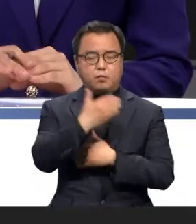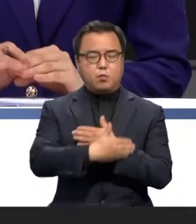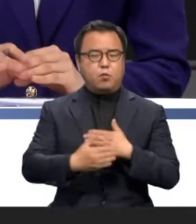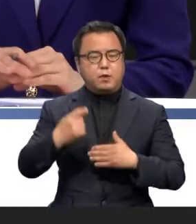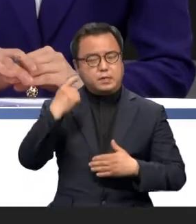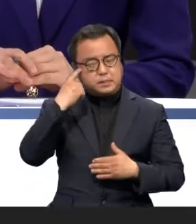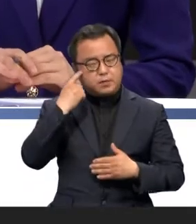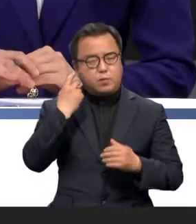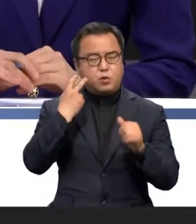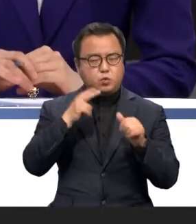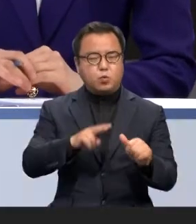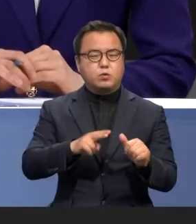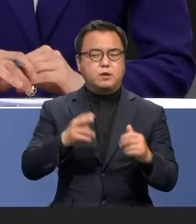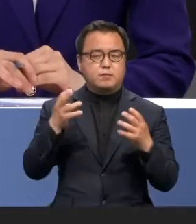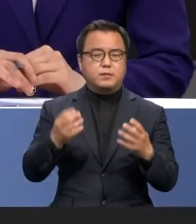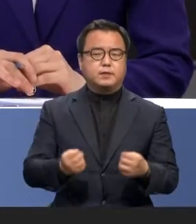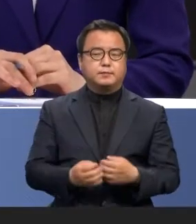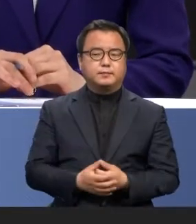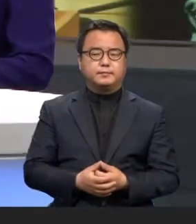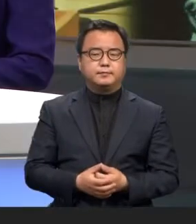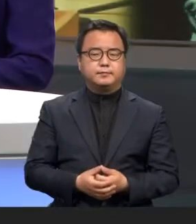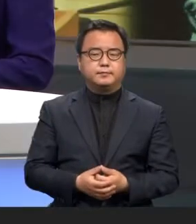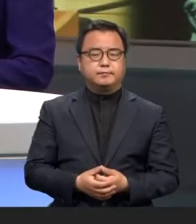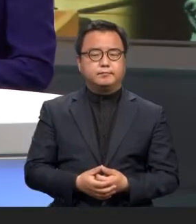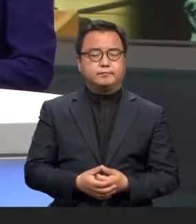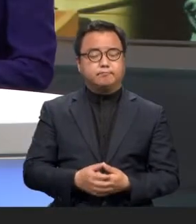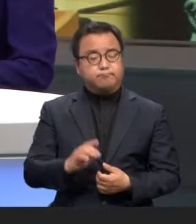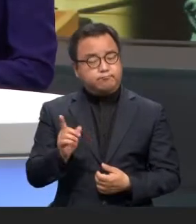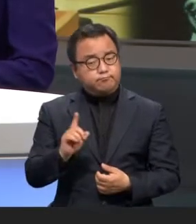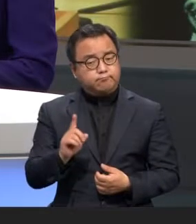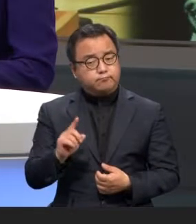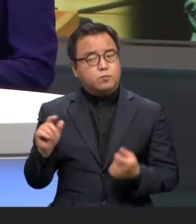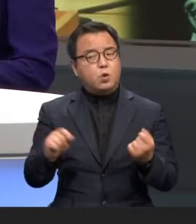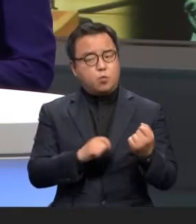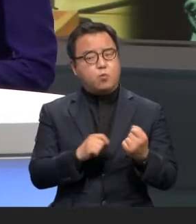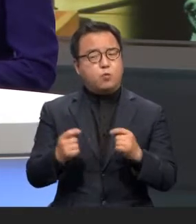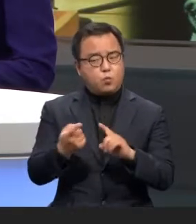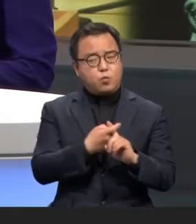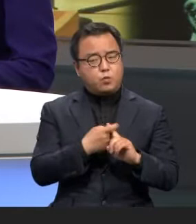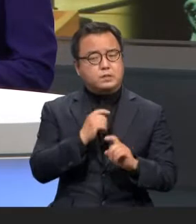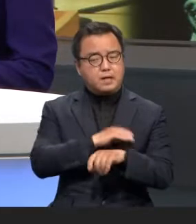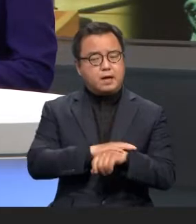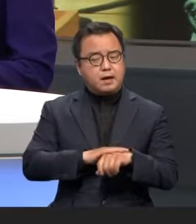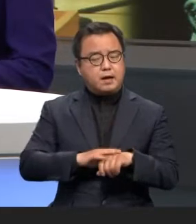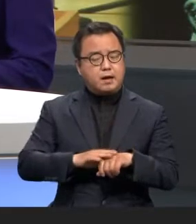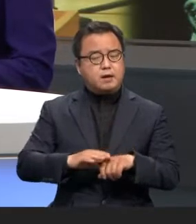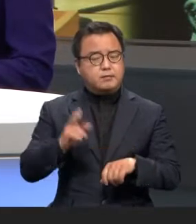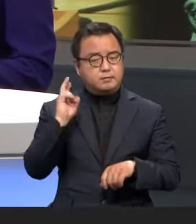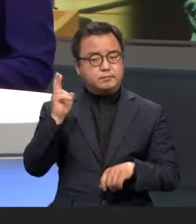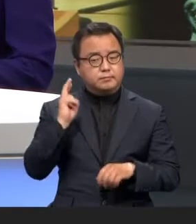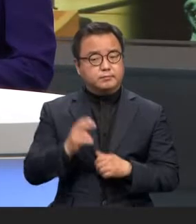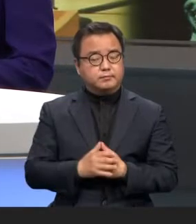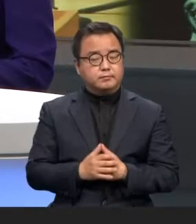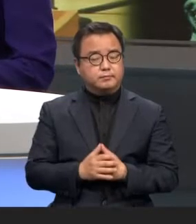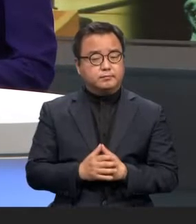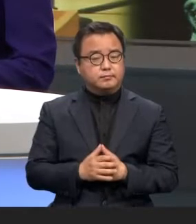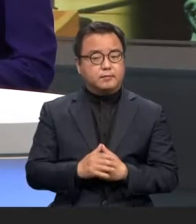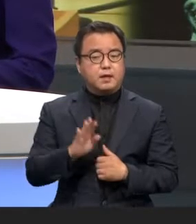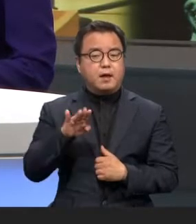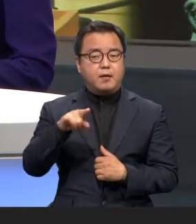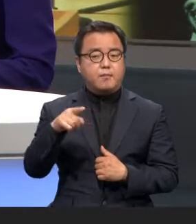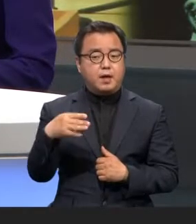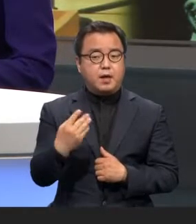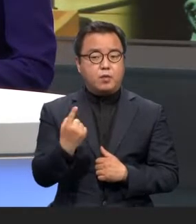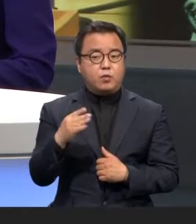정신적으로도 도전적인 공연이었죠. 그래도 뭔가 좀 굉장한 하모니가 이루어졌을 것 같다는 생각이 드는데요. 베토벤 일단